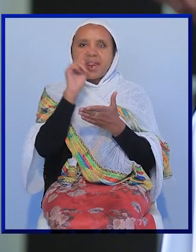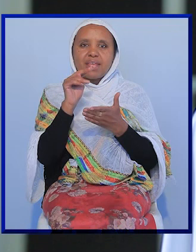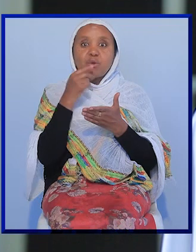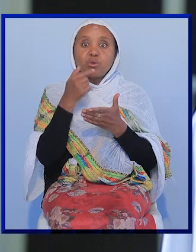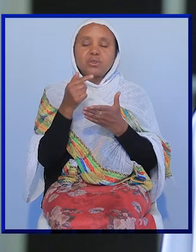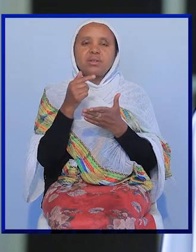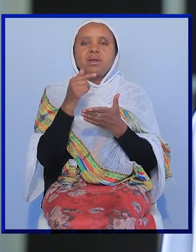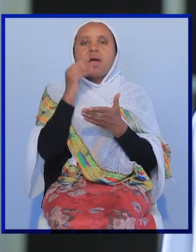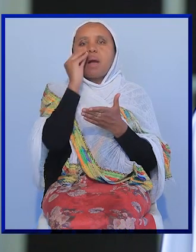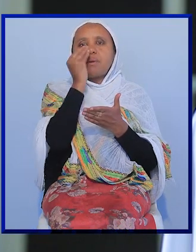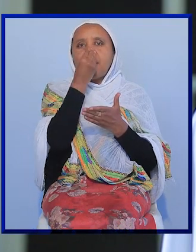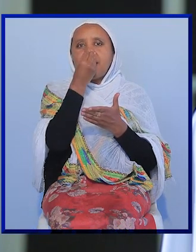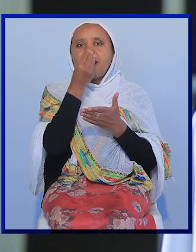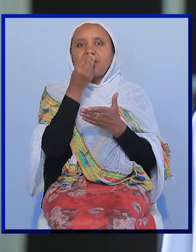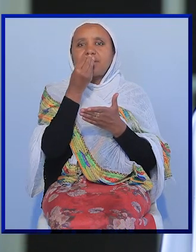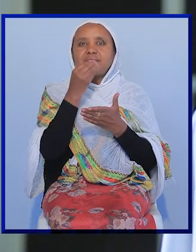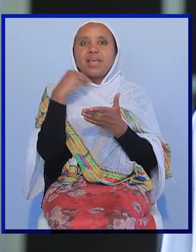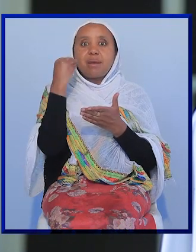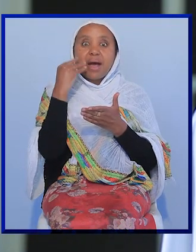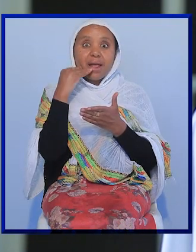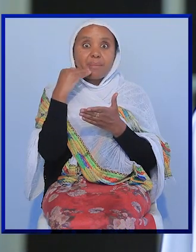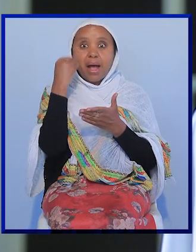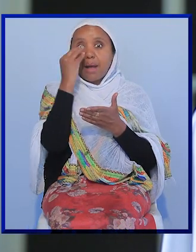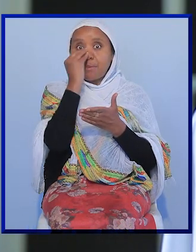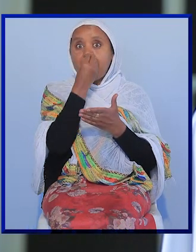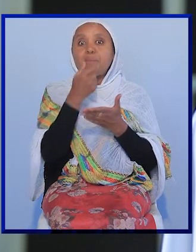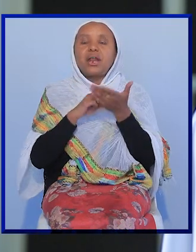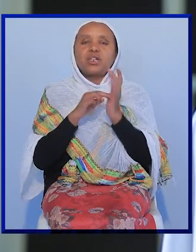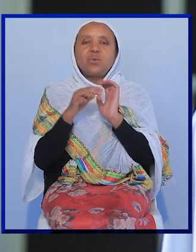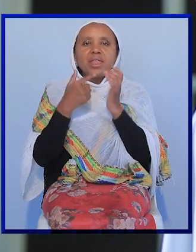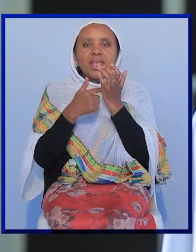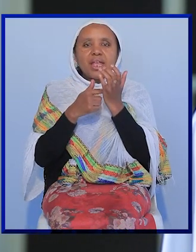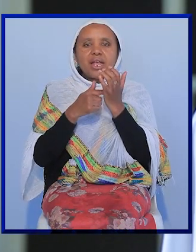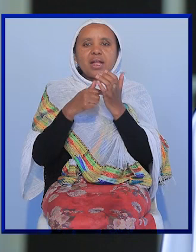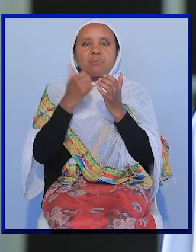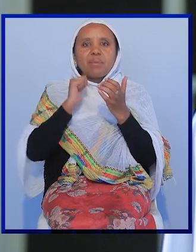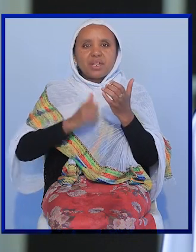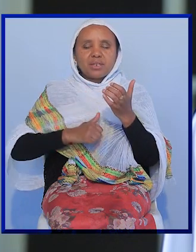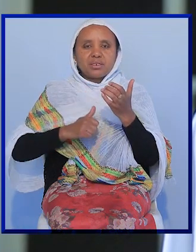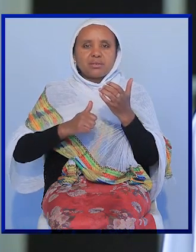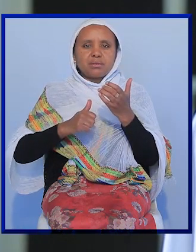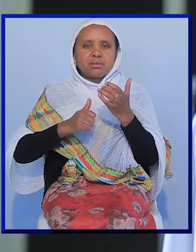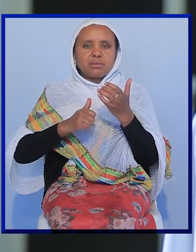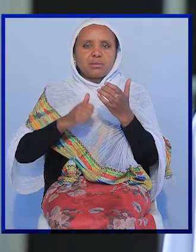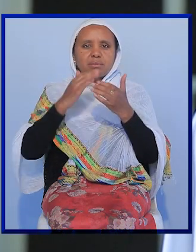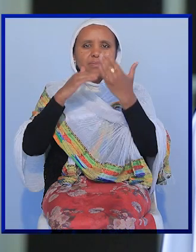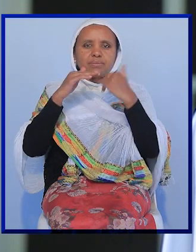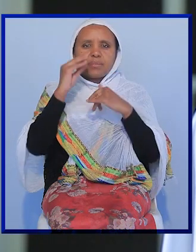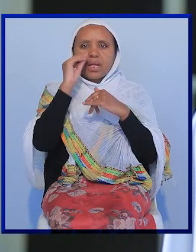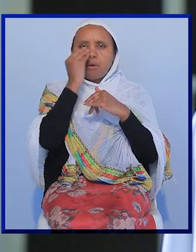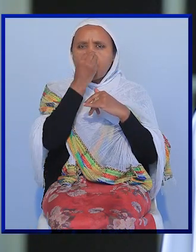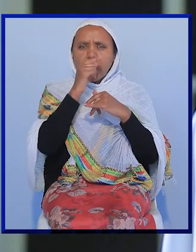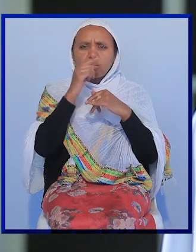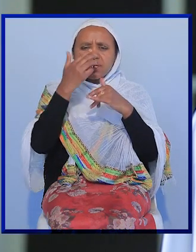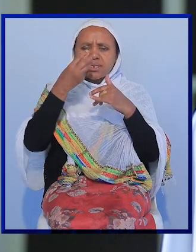ምስራቃውያኑ የማርያም አበባ ማለት ነው። ይሄም የሆነው ይላሉ እመቤታችን ሰማያዊ ቀሚስን አርጋ አበባው ካያችሁት